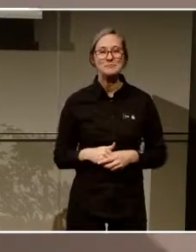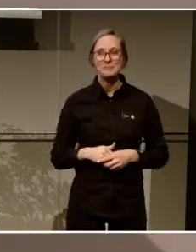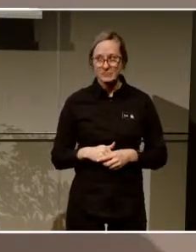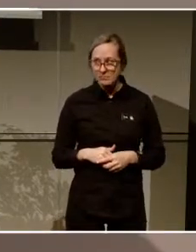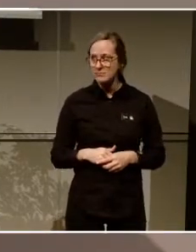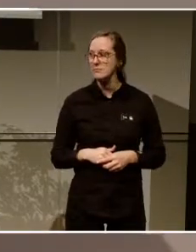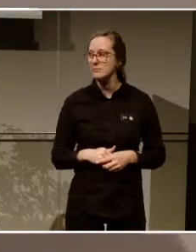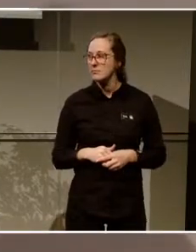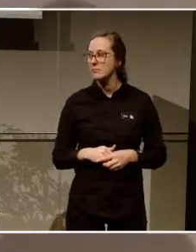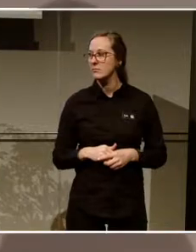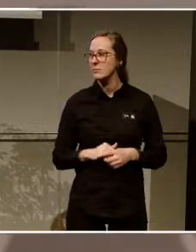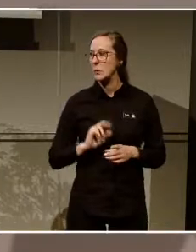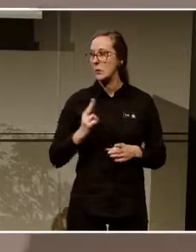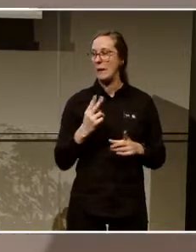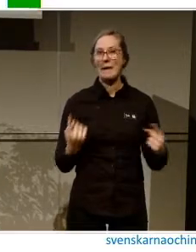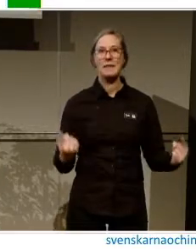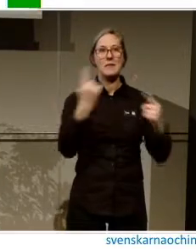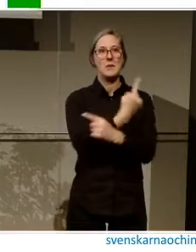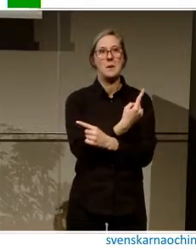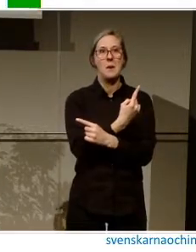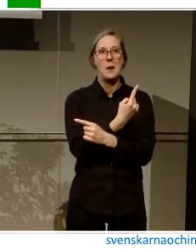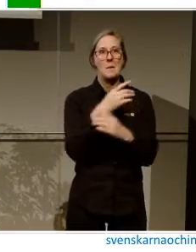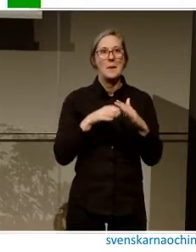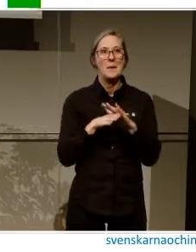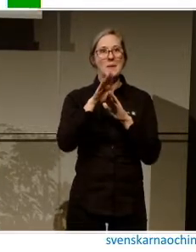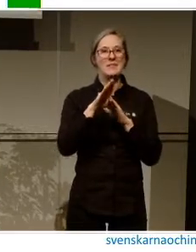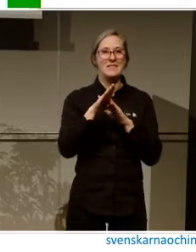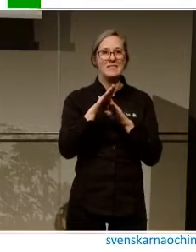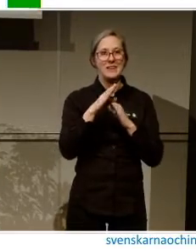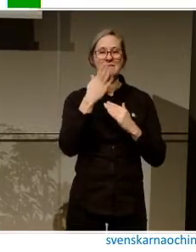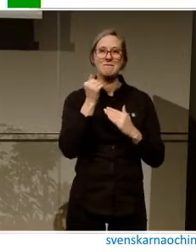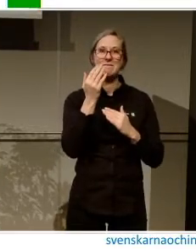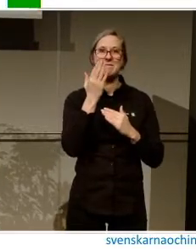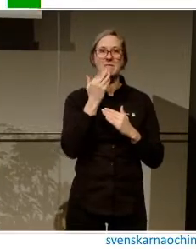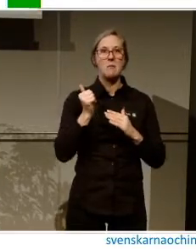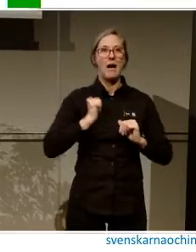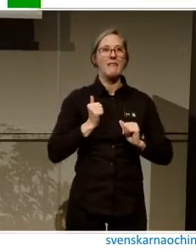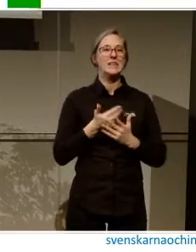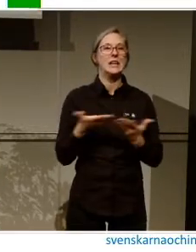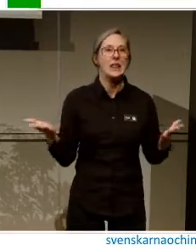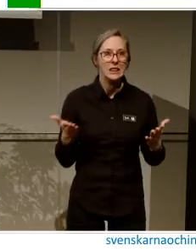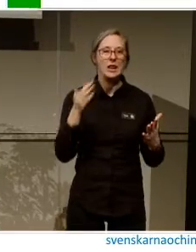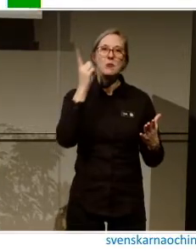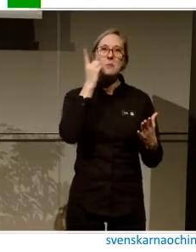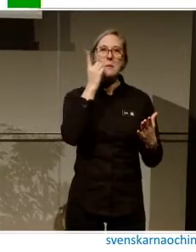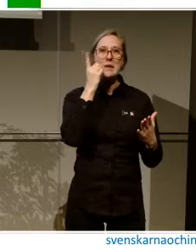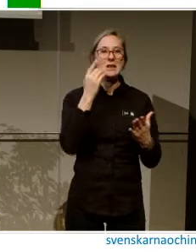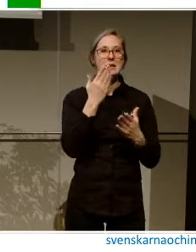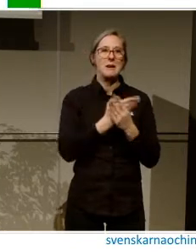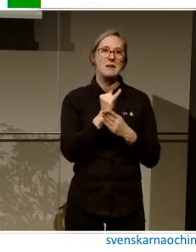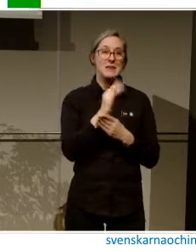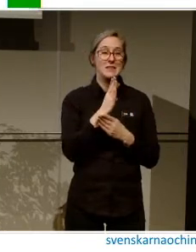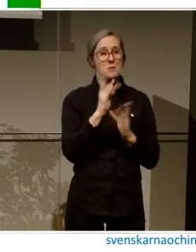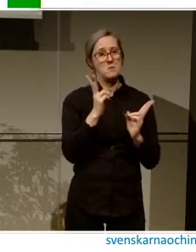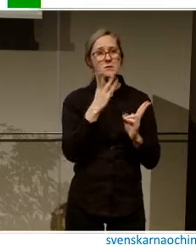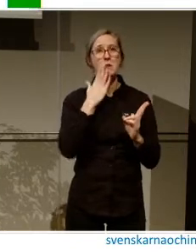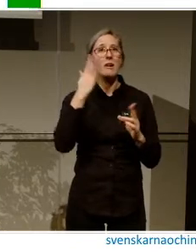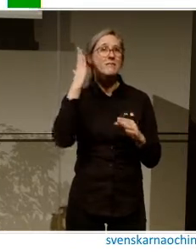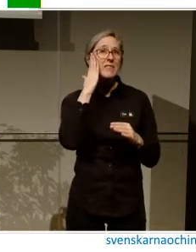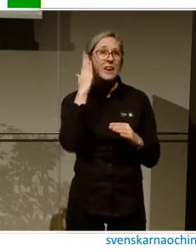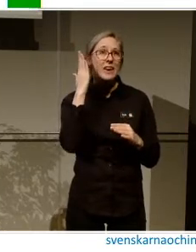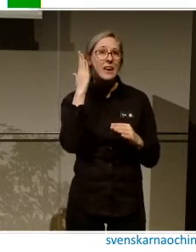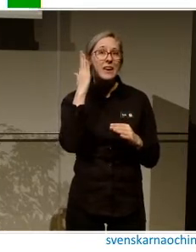Och här är faktiskt tvärtom kurvan. Hur många som inte använder mobilt BankID, och det här kanske också kan vara bra att veta att